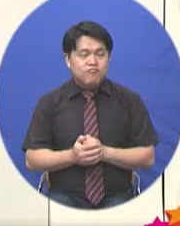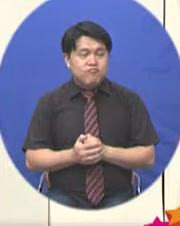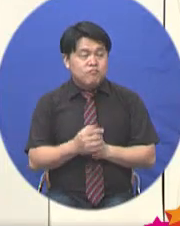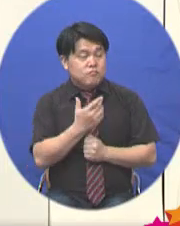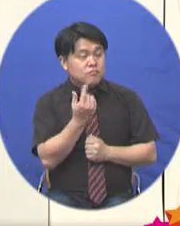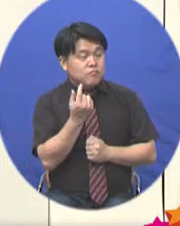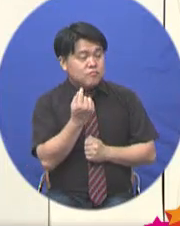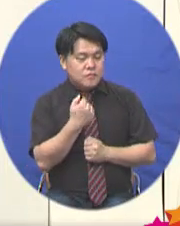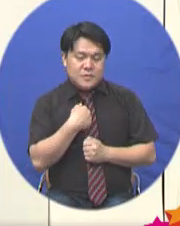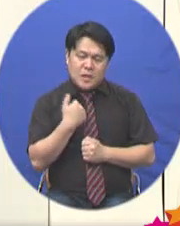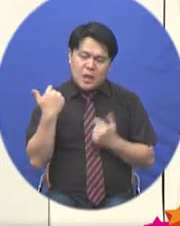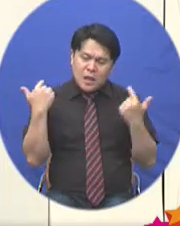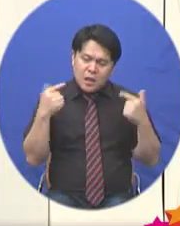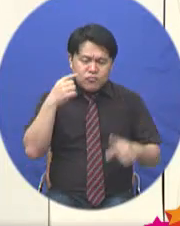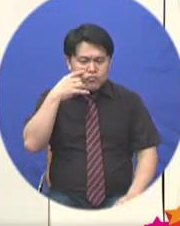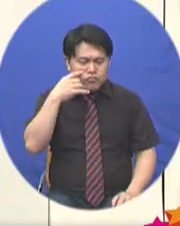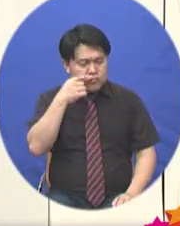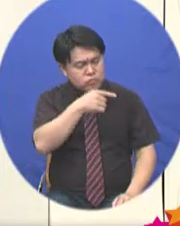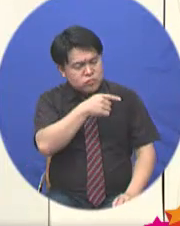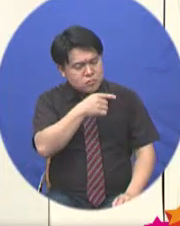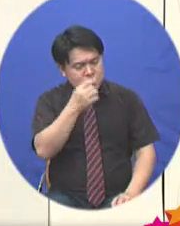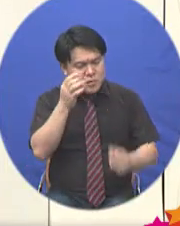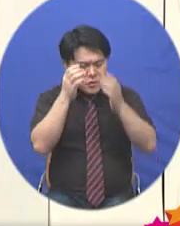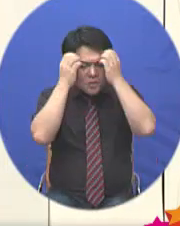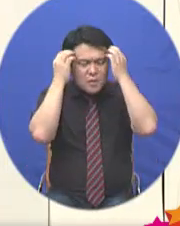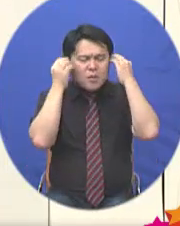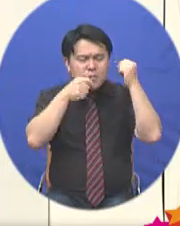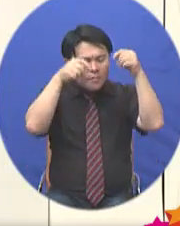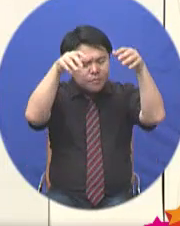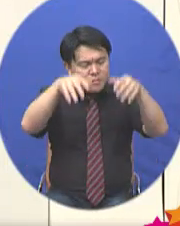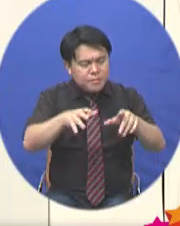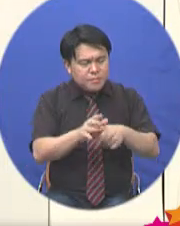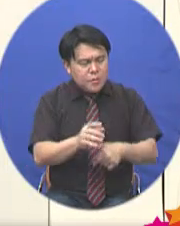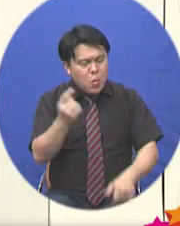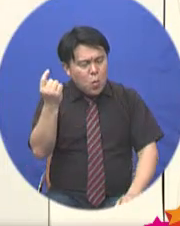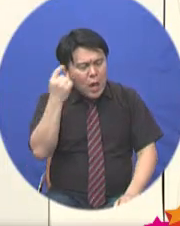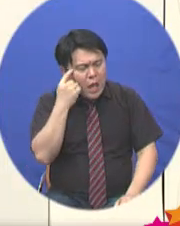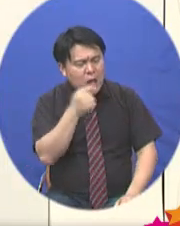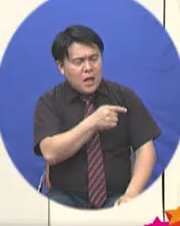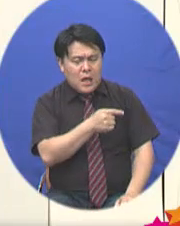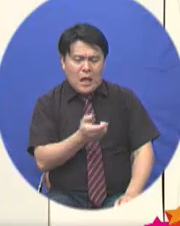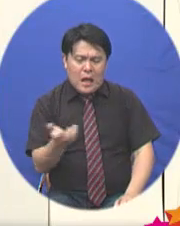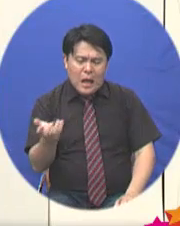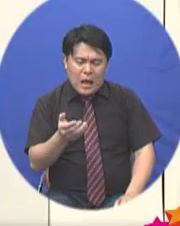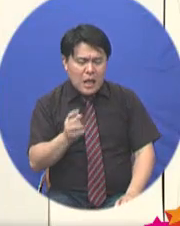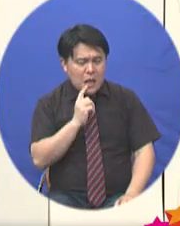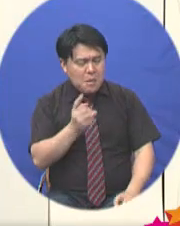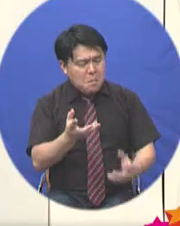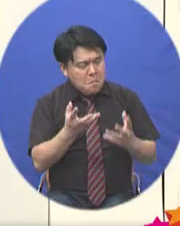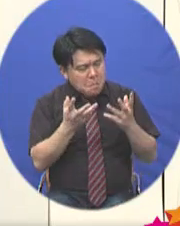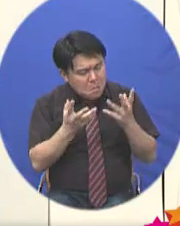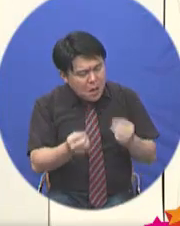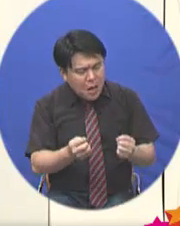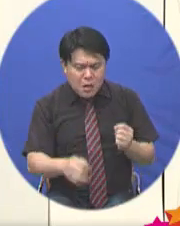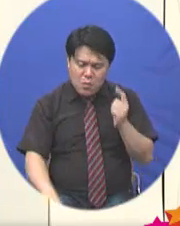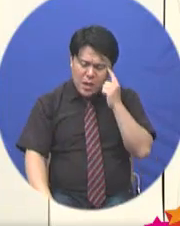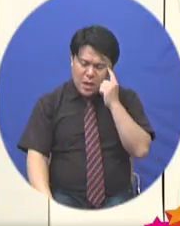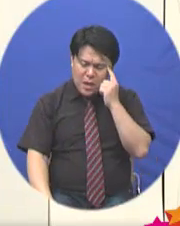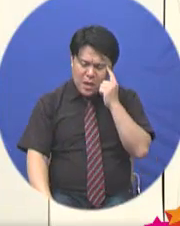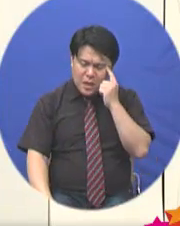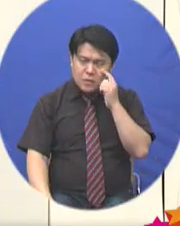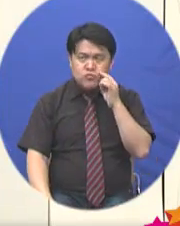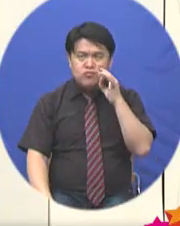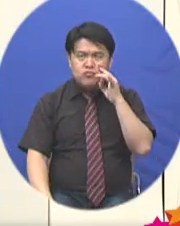안 그래도 저는 네. 맨날 궁금했어요. 왜 이렇게 비가 오는 날 유난히 네. 통증을 많이 느낄까? 네.